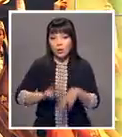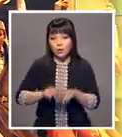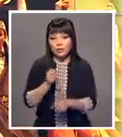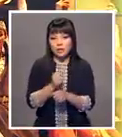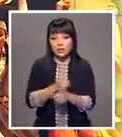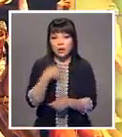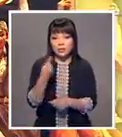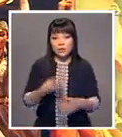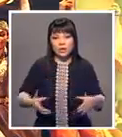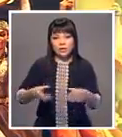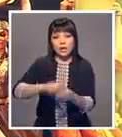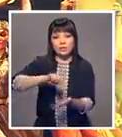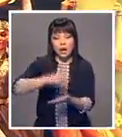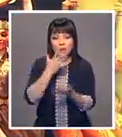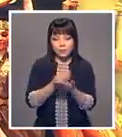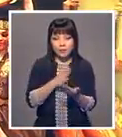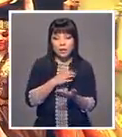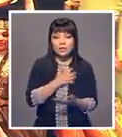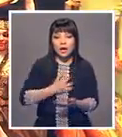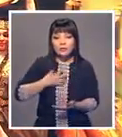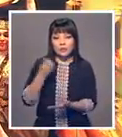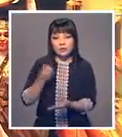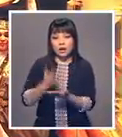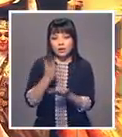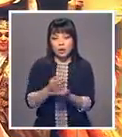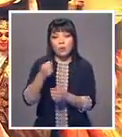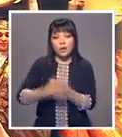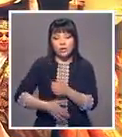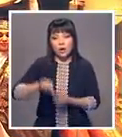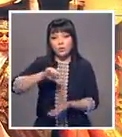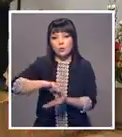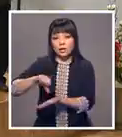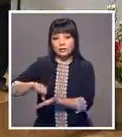еліміздің бетке ұстар дүниелері біздің басты құндылығымыз дейді орталық мүшелері.